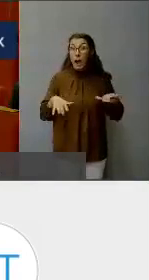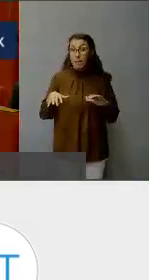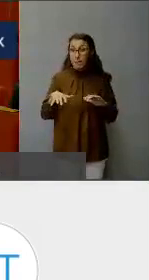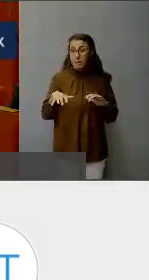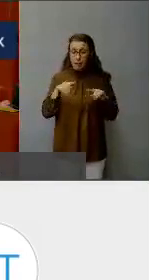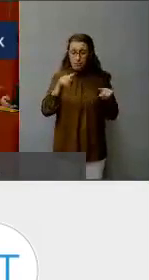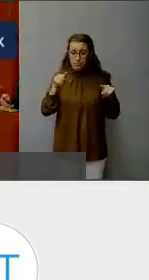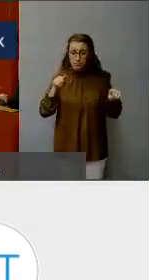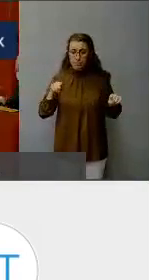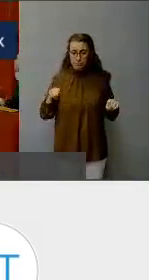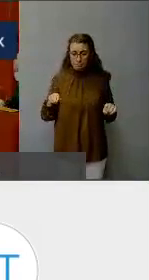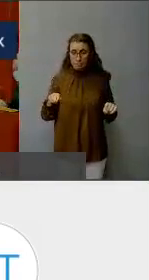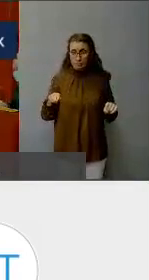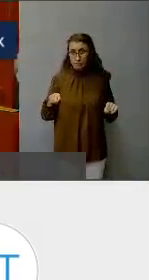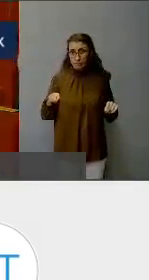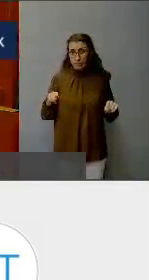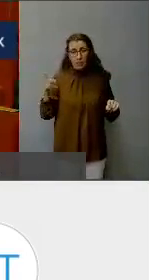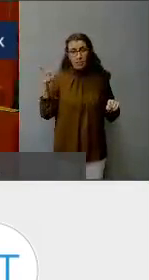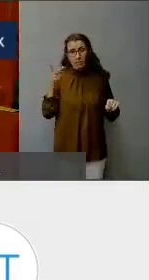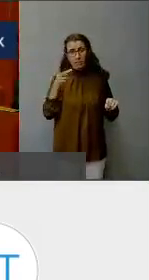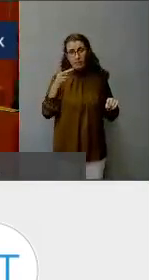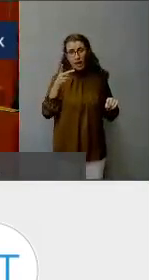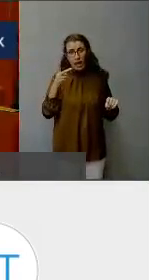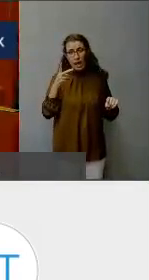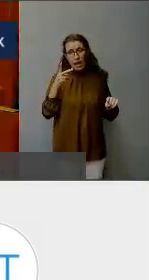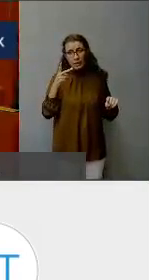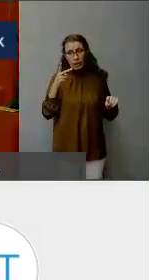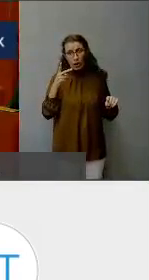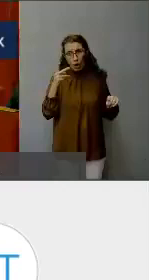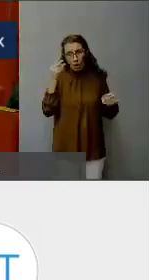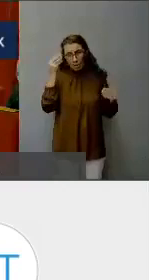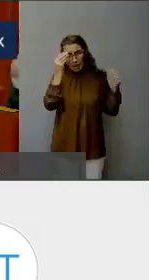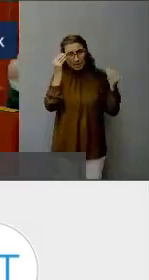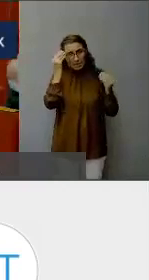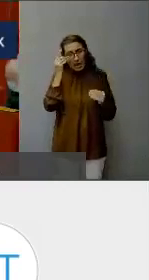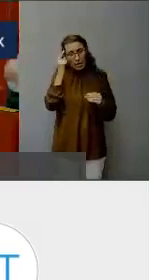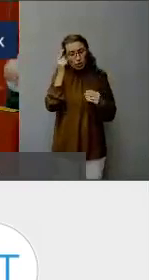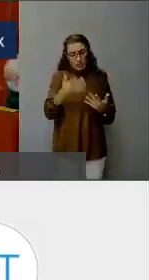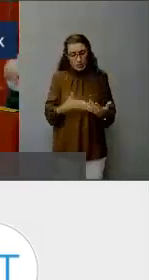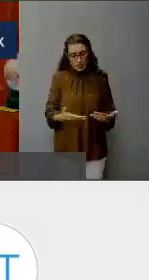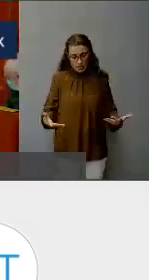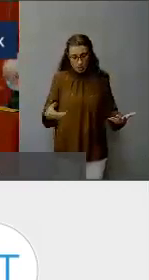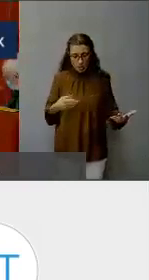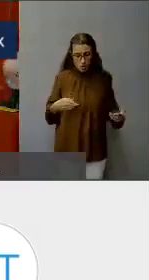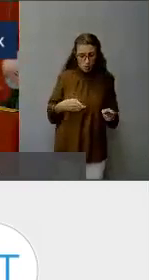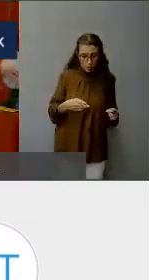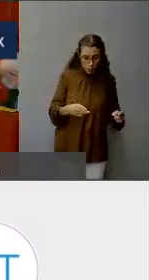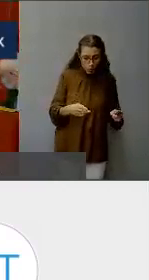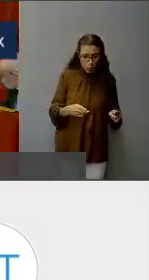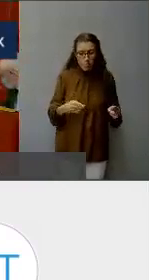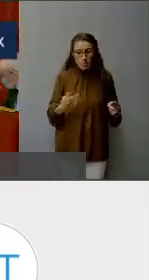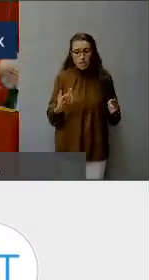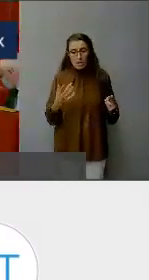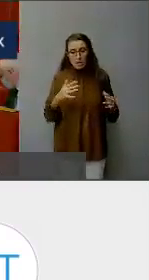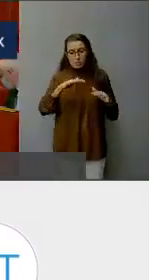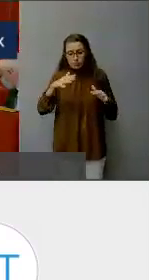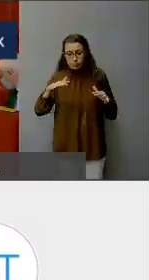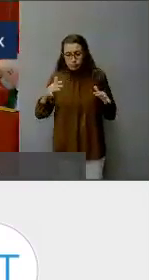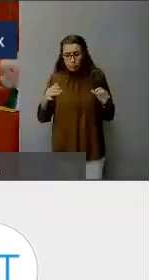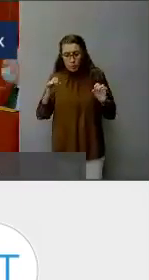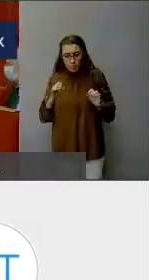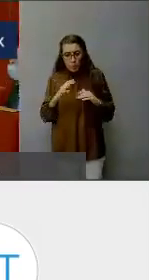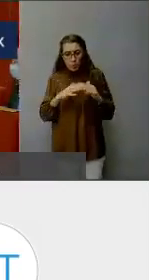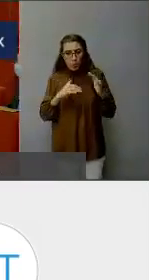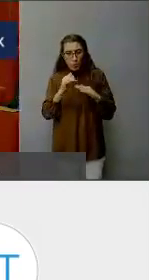conto dell'impatto che una edificazione tale è un impianto urbano di queste dimensioni può